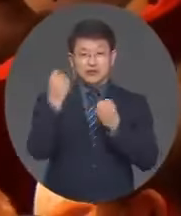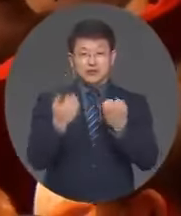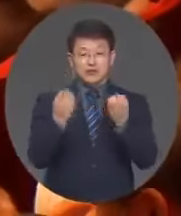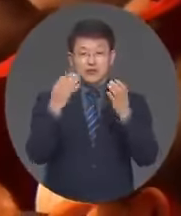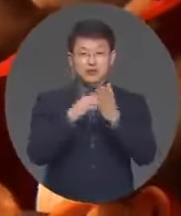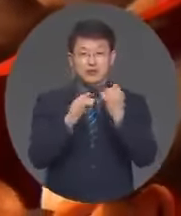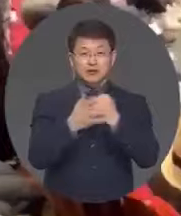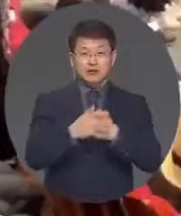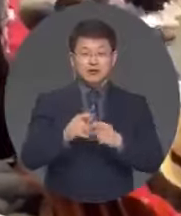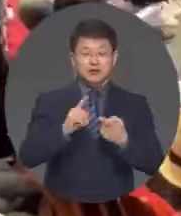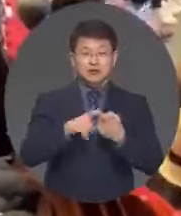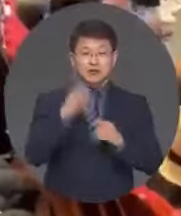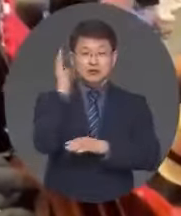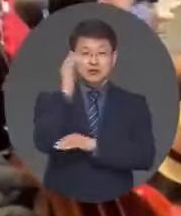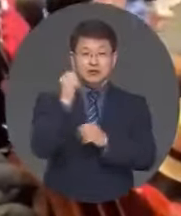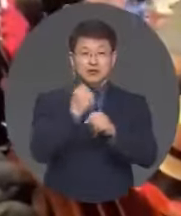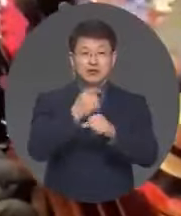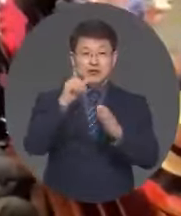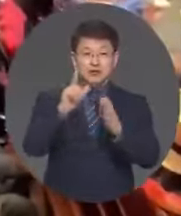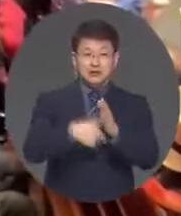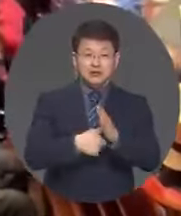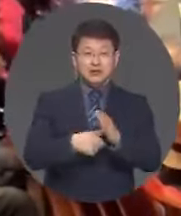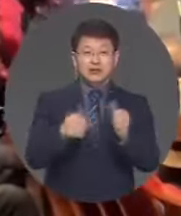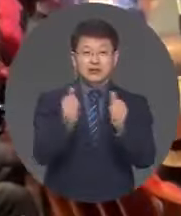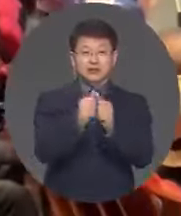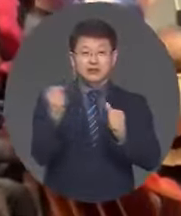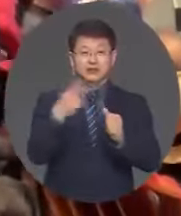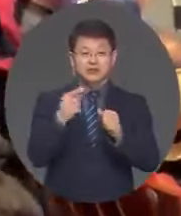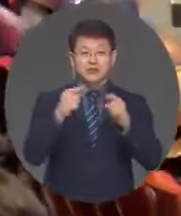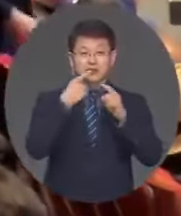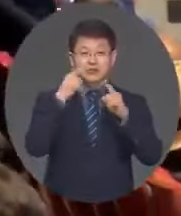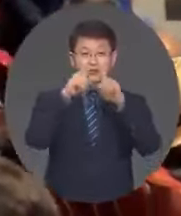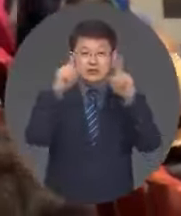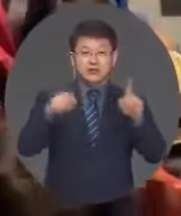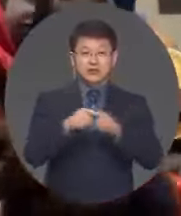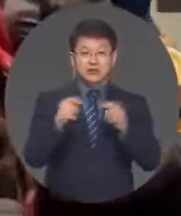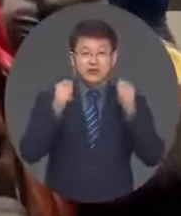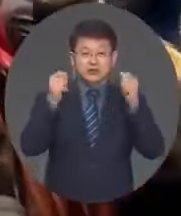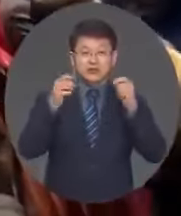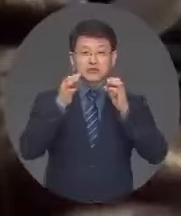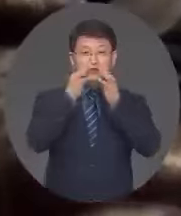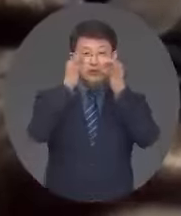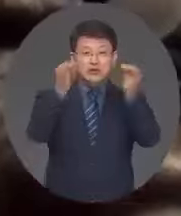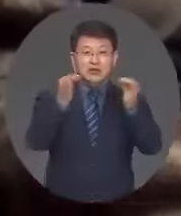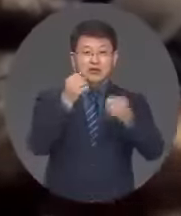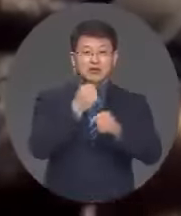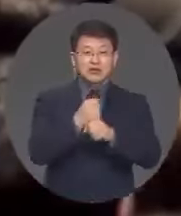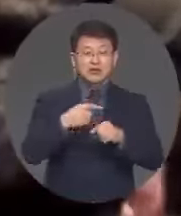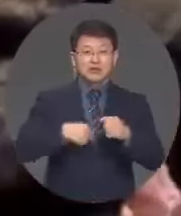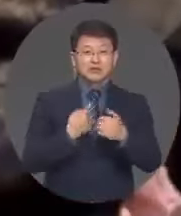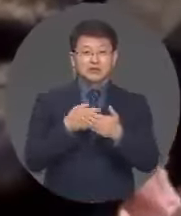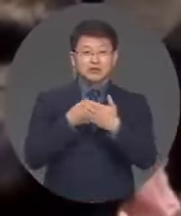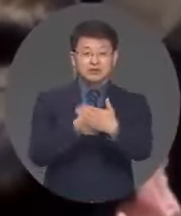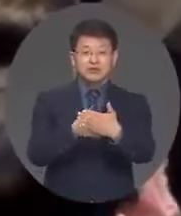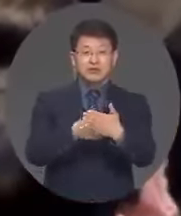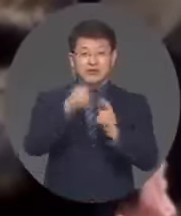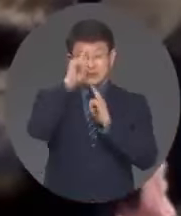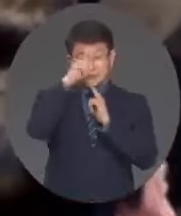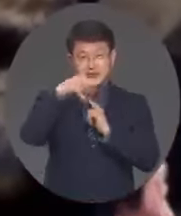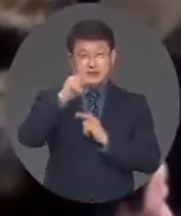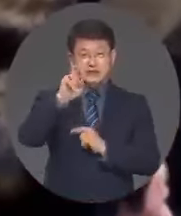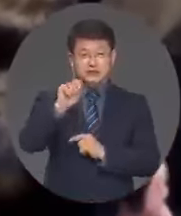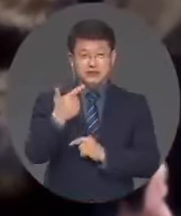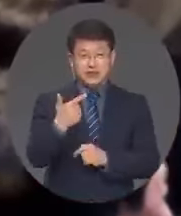뒤 국무총리가 기념사를 시작하려 하자 남성은 또다시 종이를 들고 소리칩니다. 독재자